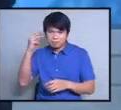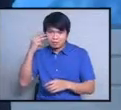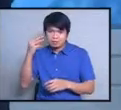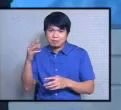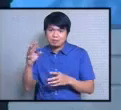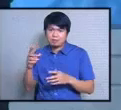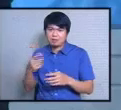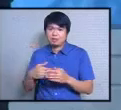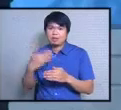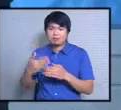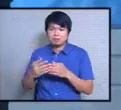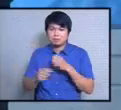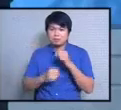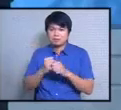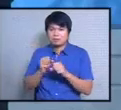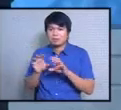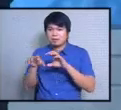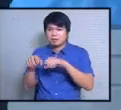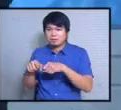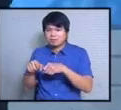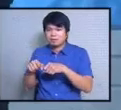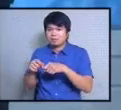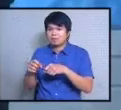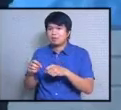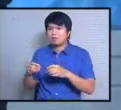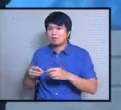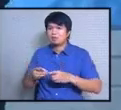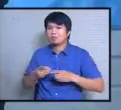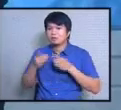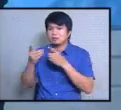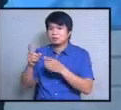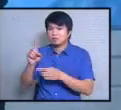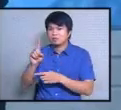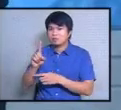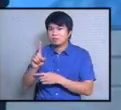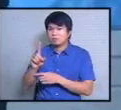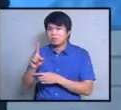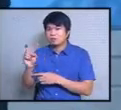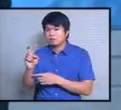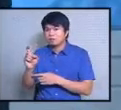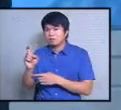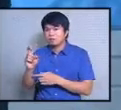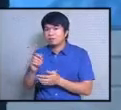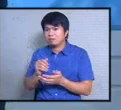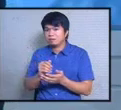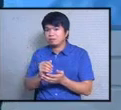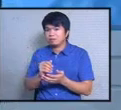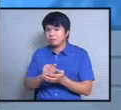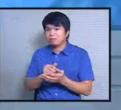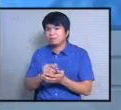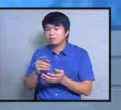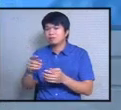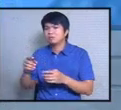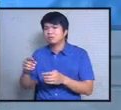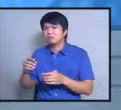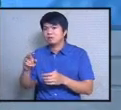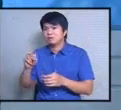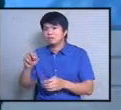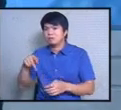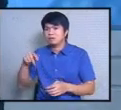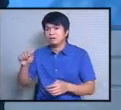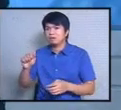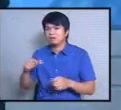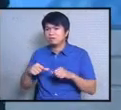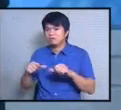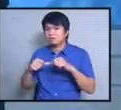Pimentel. Ang akusasyon sa kanya, nag-donate daw siya ng 100 piso sa New People's Army. Nagtuloy-tuloy po si Pimentel sa